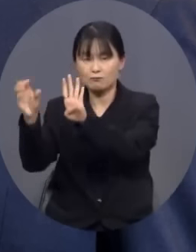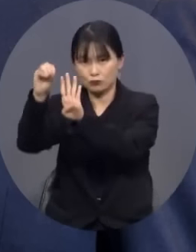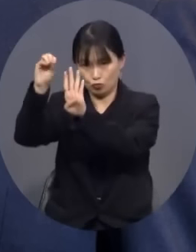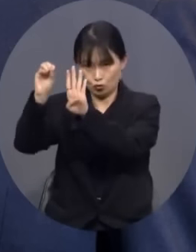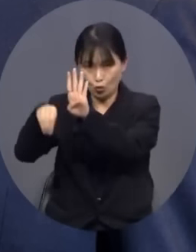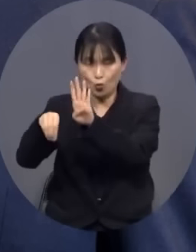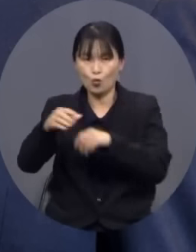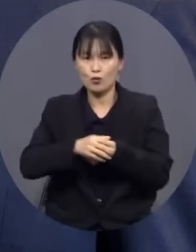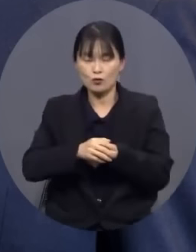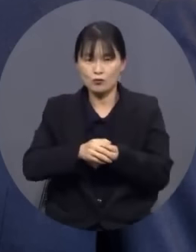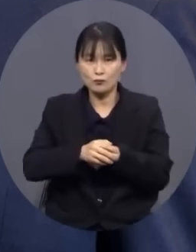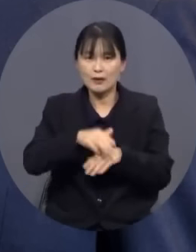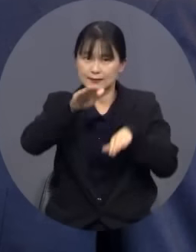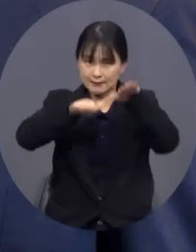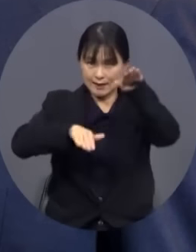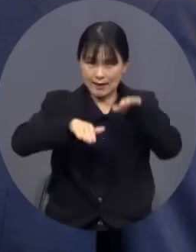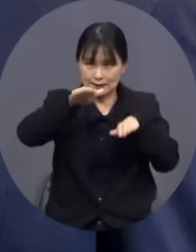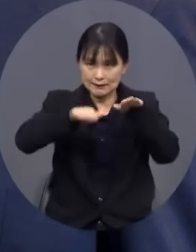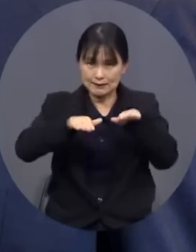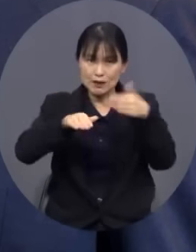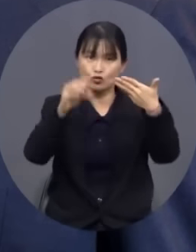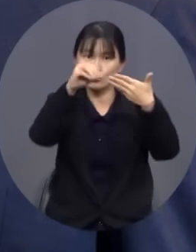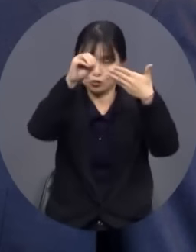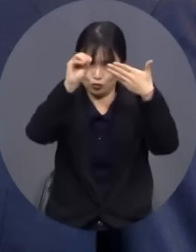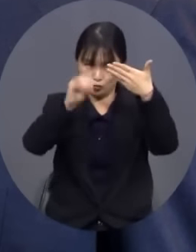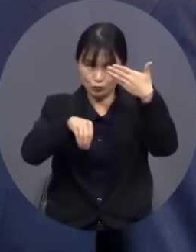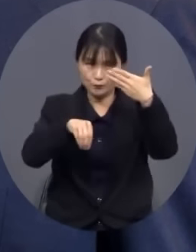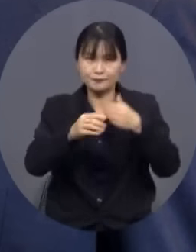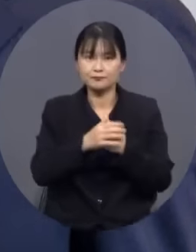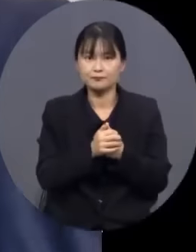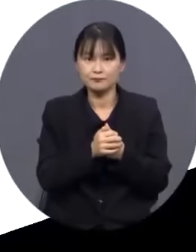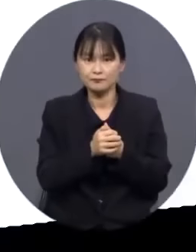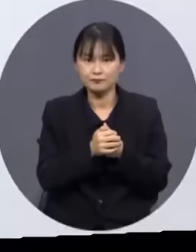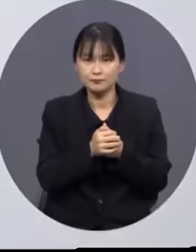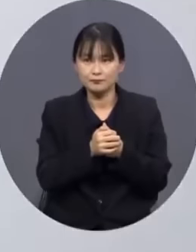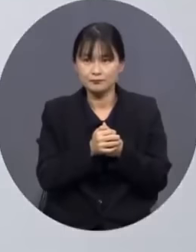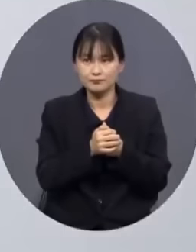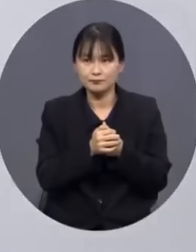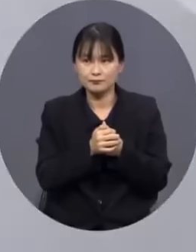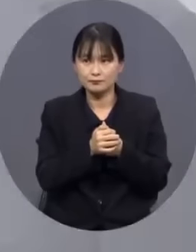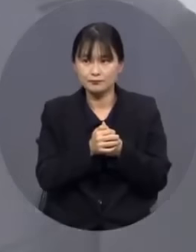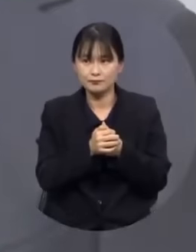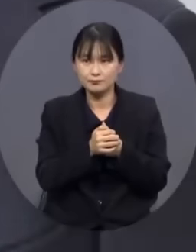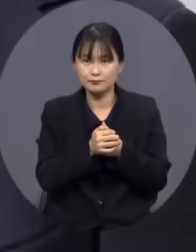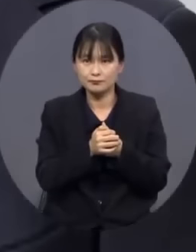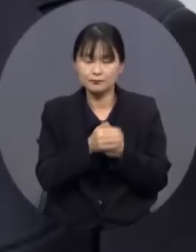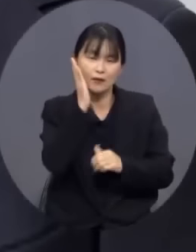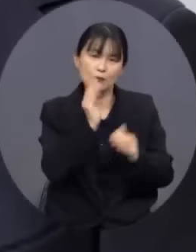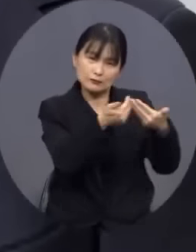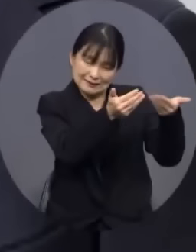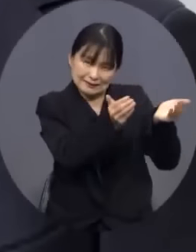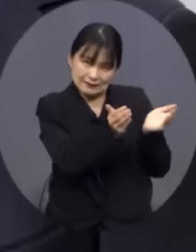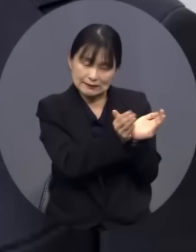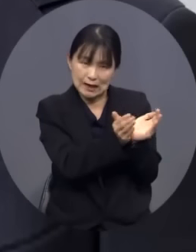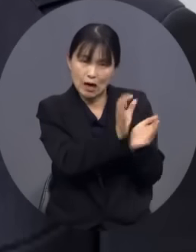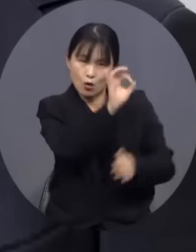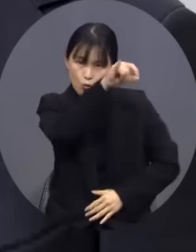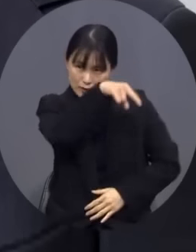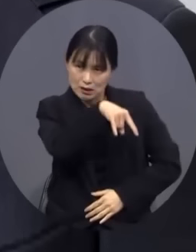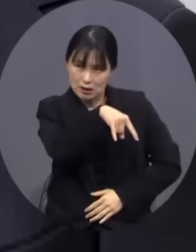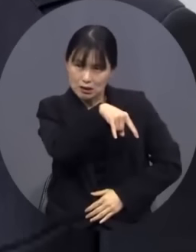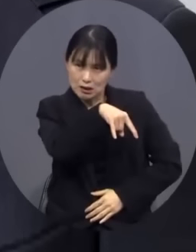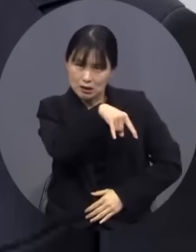44% 후보간의 격차는 99% 포인트였습니다 더불어민주당 위성권